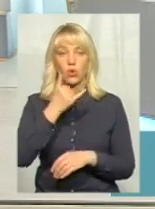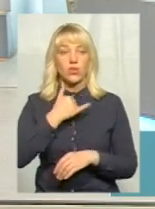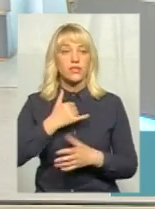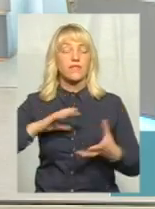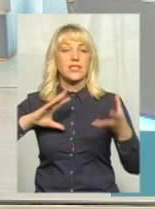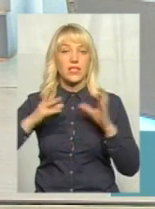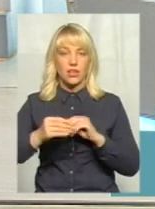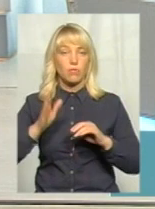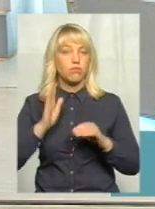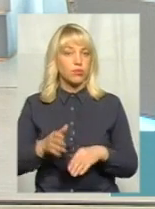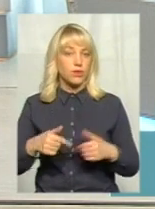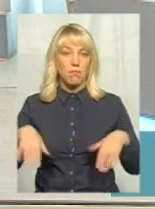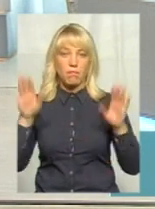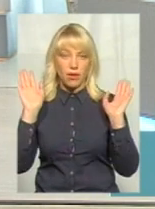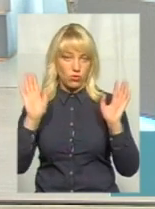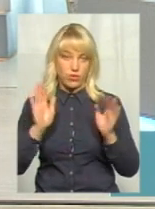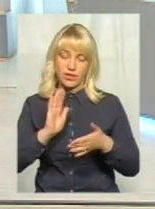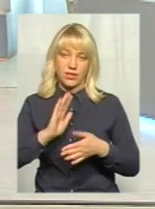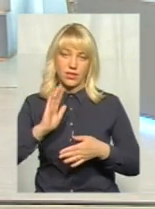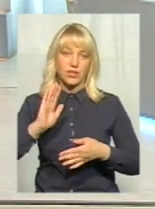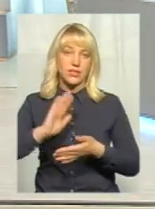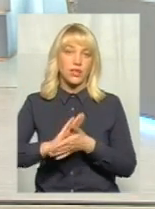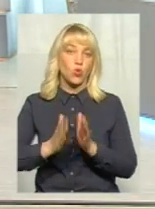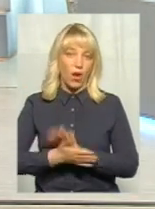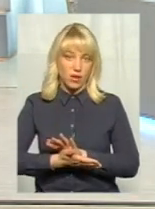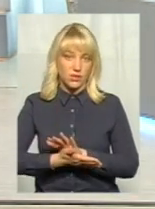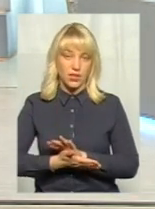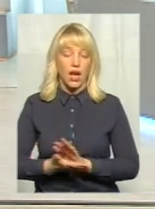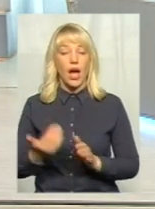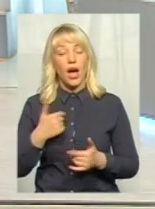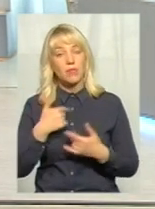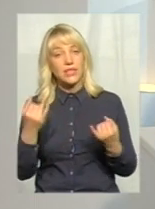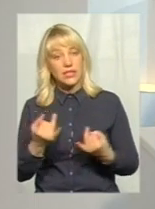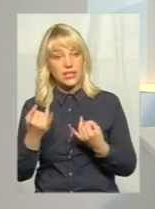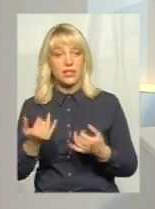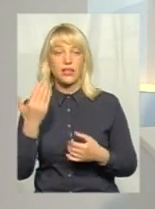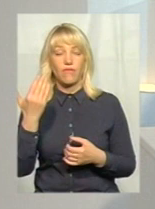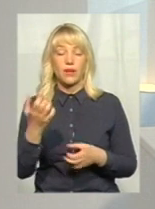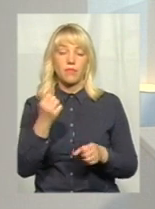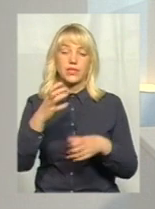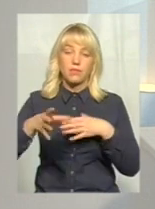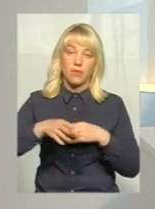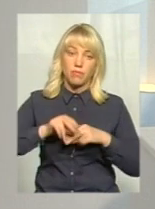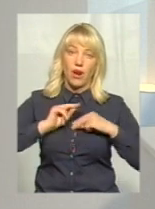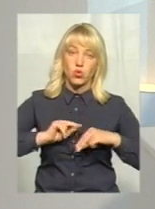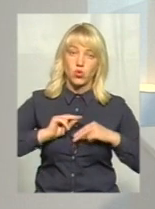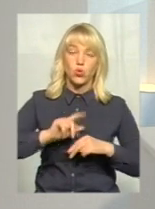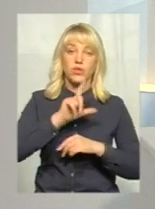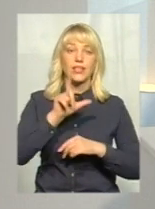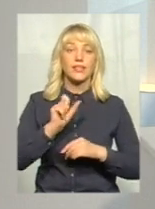чекає патова ситуація у цьому плані. То мені цікаво, чи працюєте в принципі ви з бізнесом і шукаєте